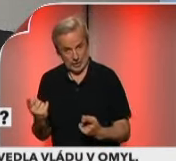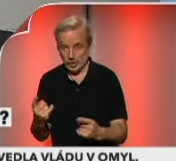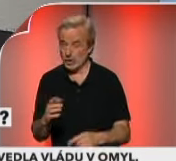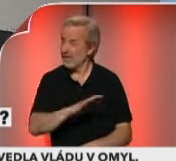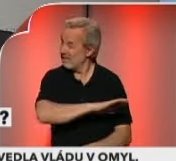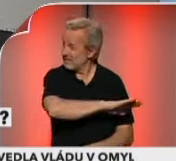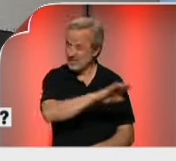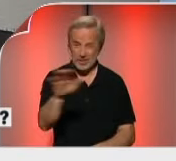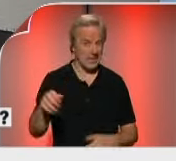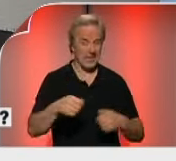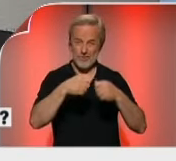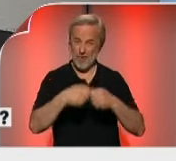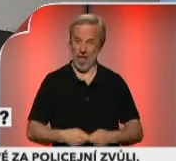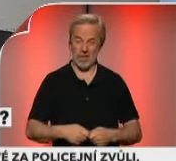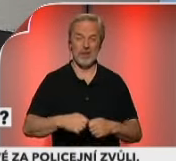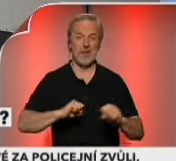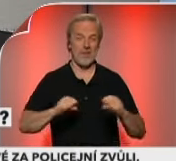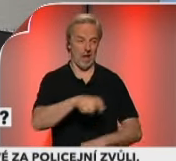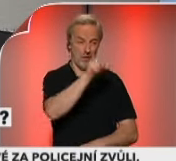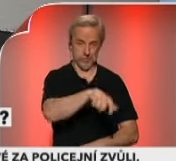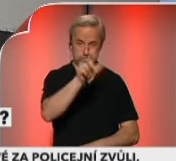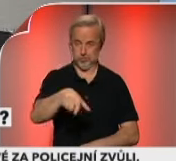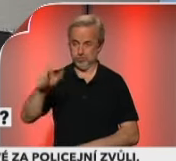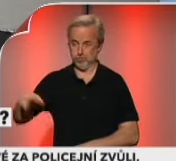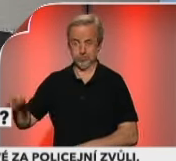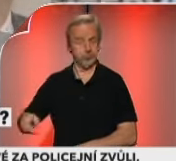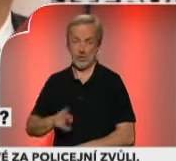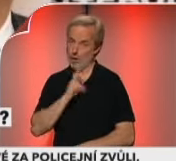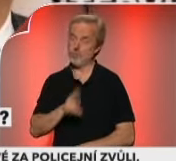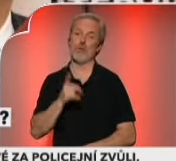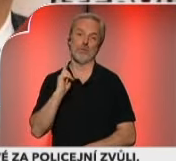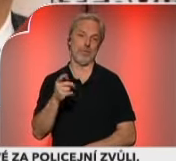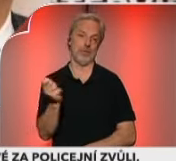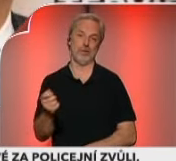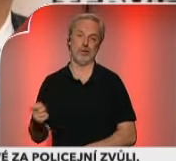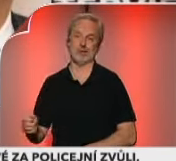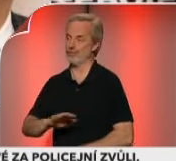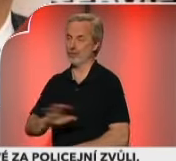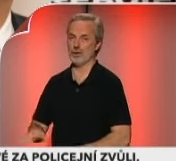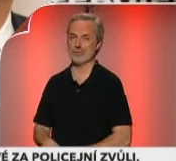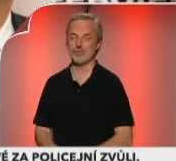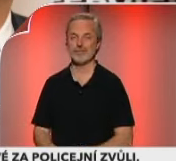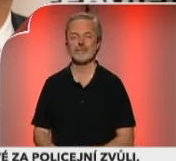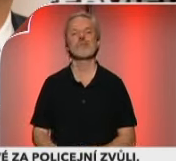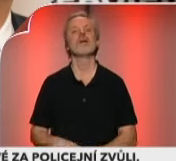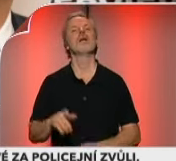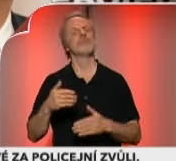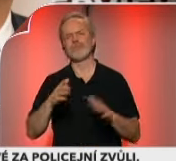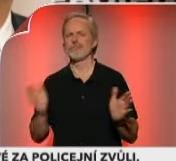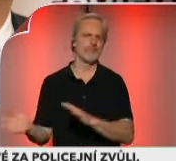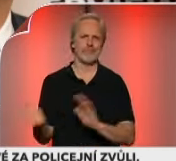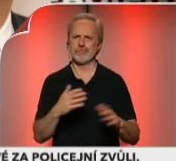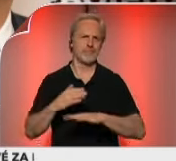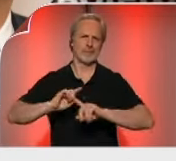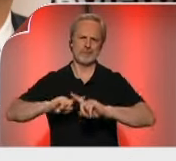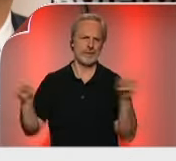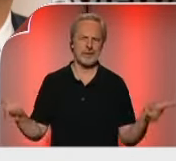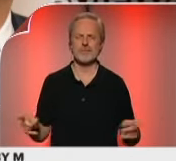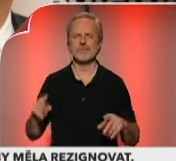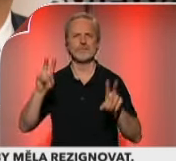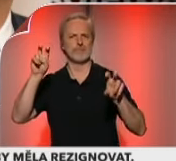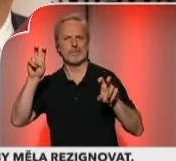myslím že je potřeba ji vydat A že je potřeba to zcela normálně šetřit pojďme dál situace v Sociální demokracii a